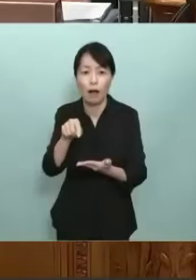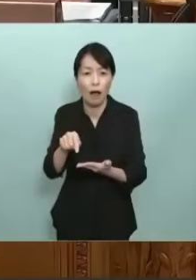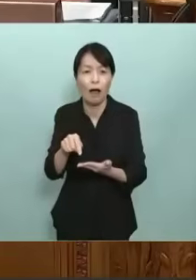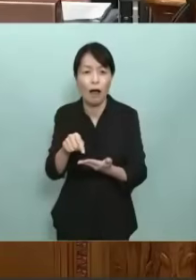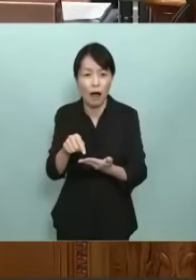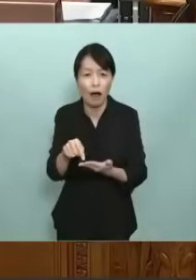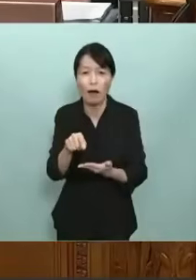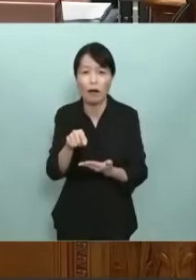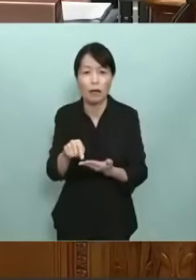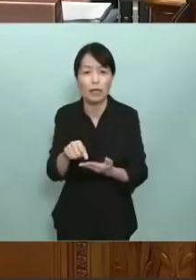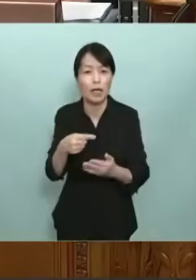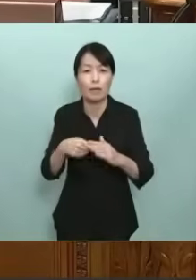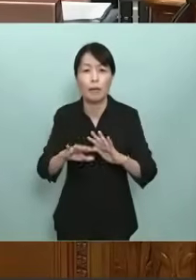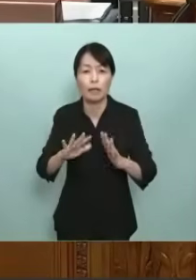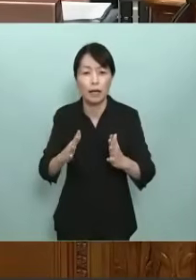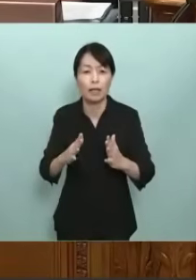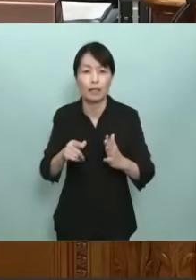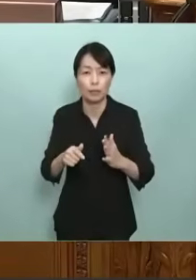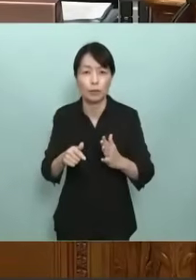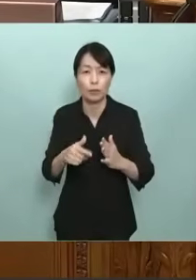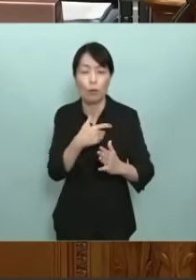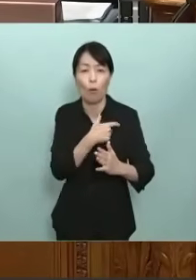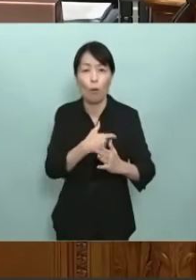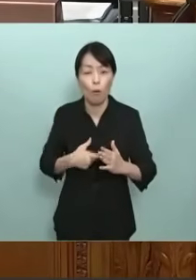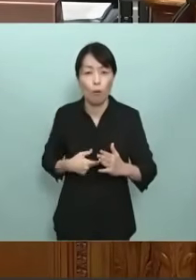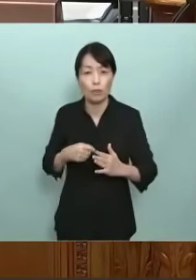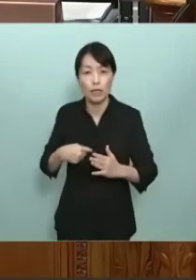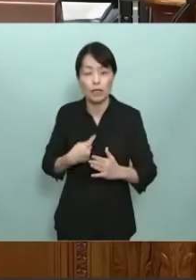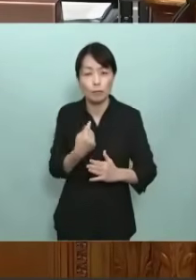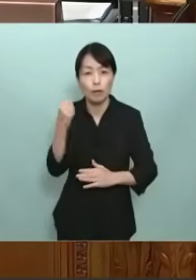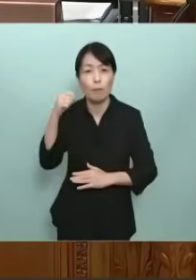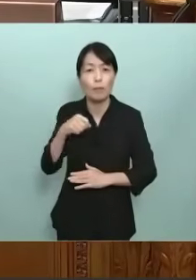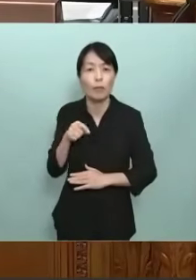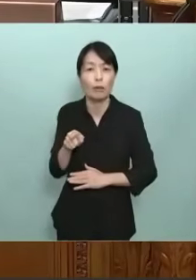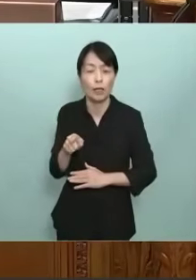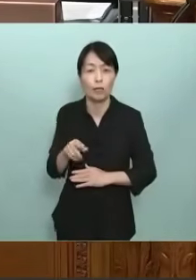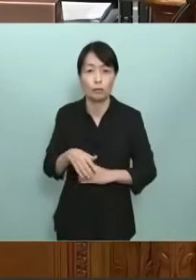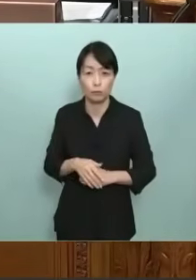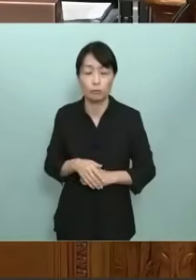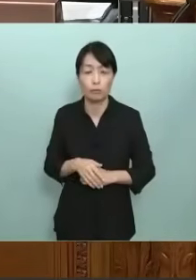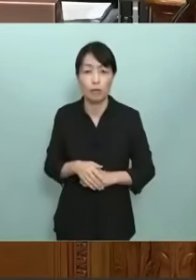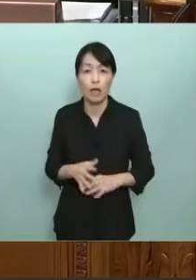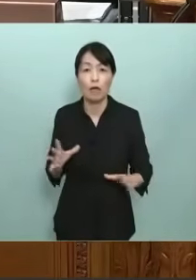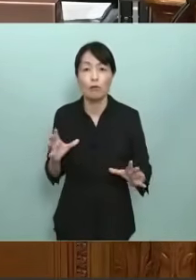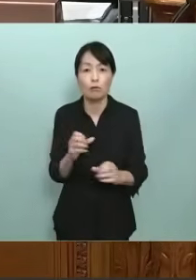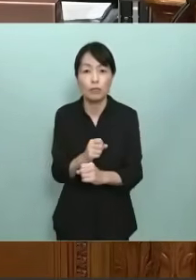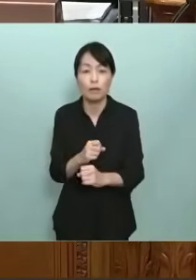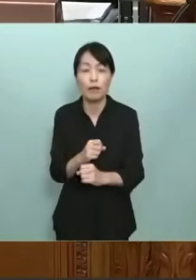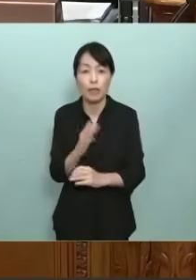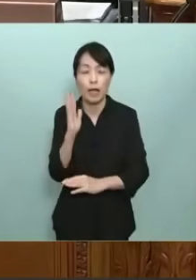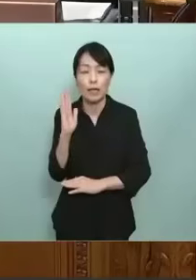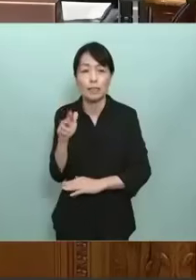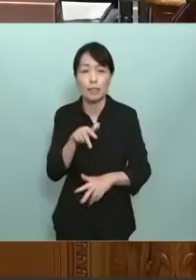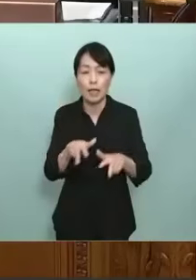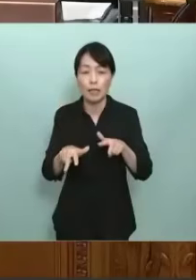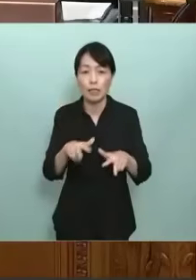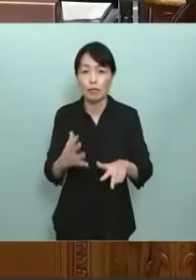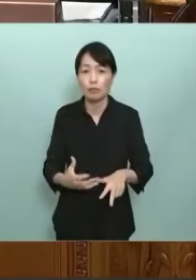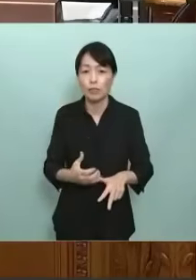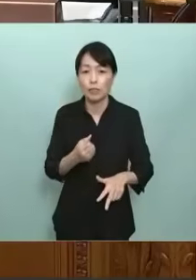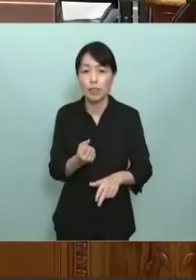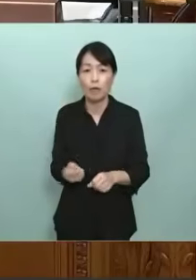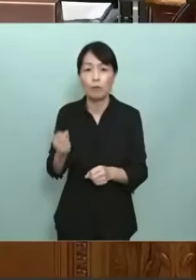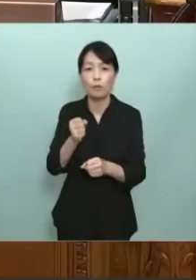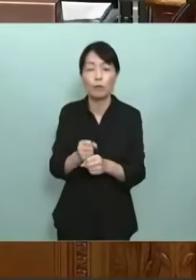ました総理失われた政治への信頼を取り戻すためにこの国会で政治